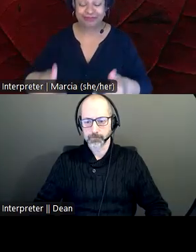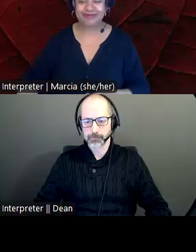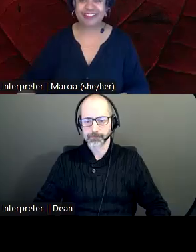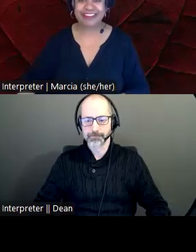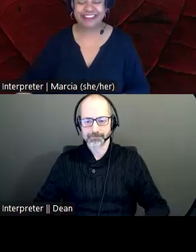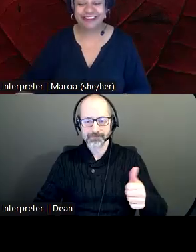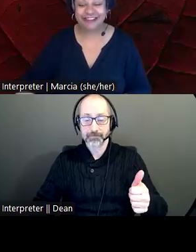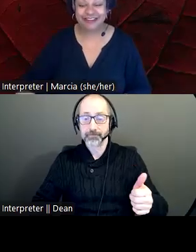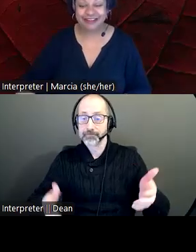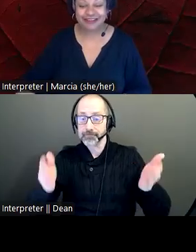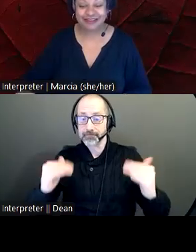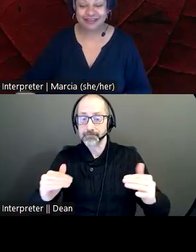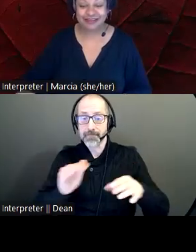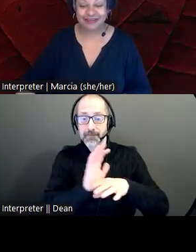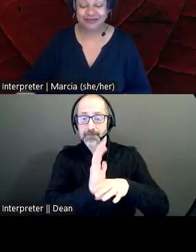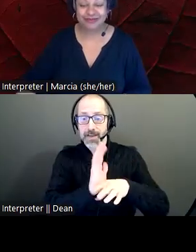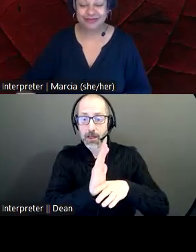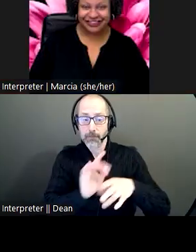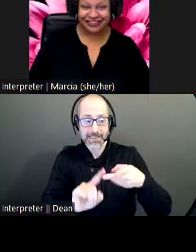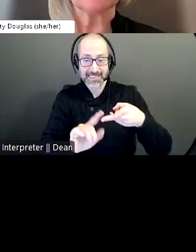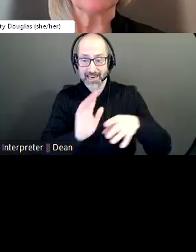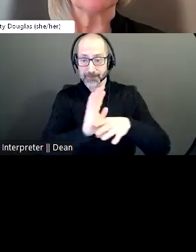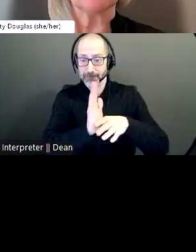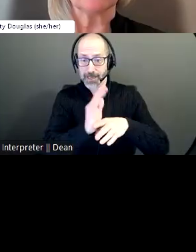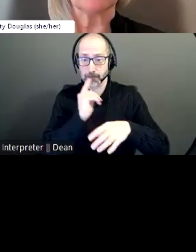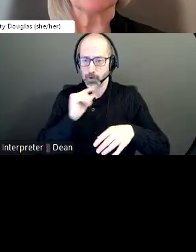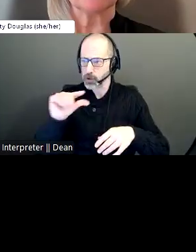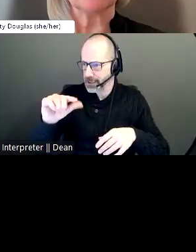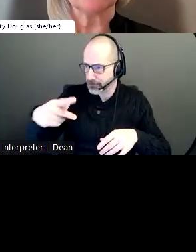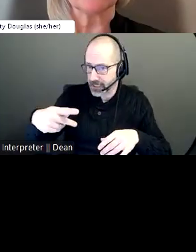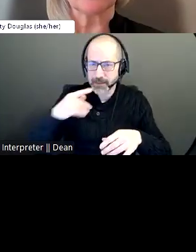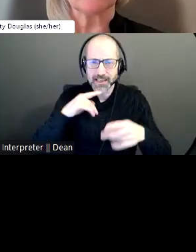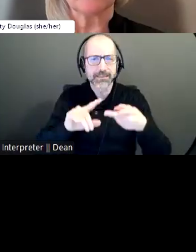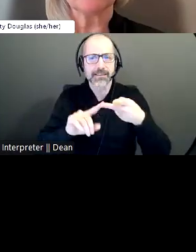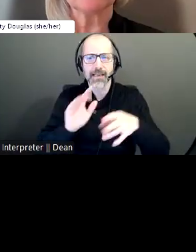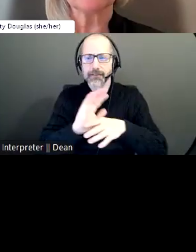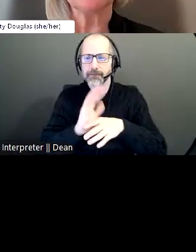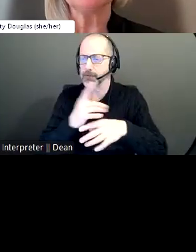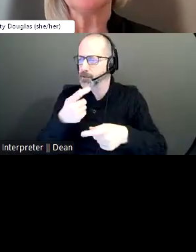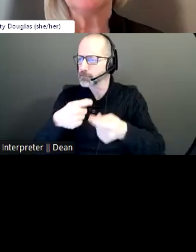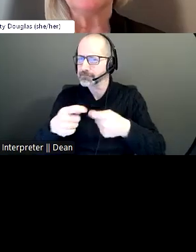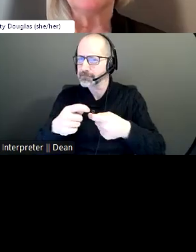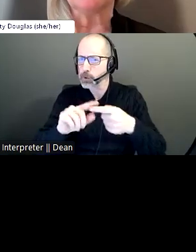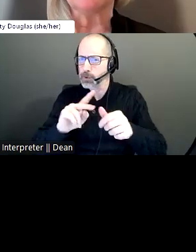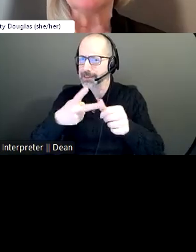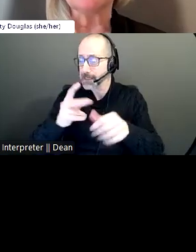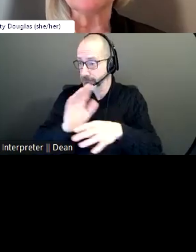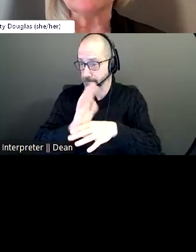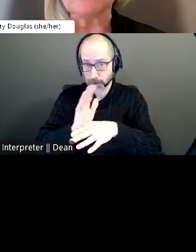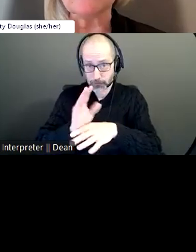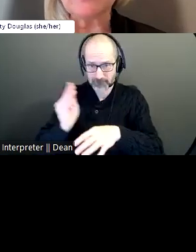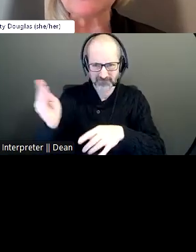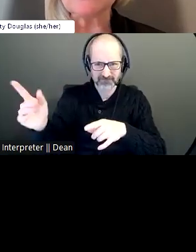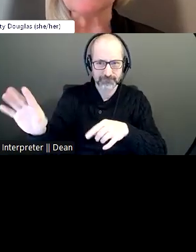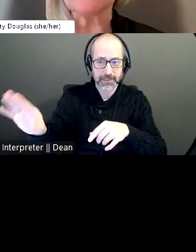Je voudrais montrer ce film. C'est le film de JP et donc il faudrait donc